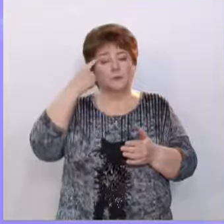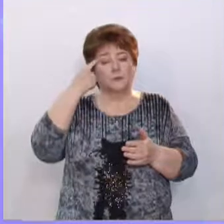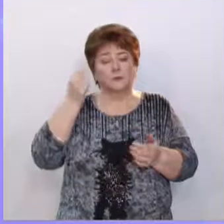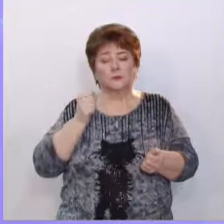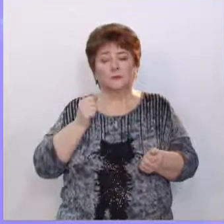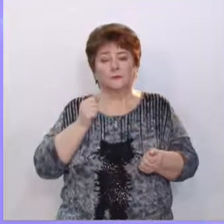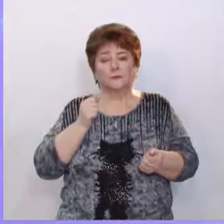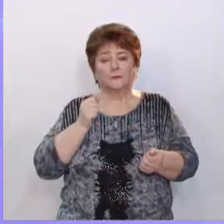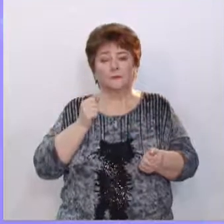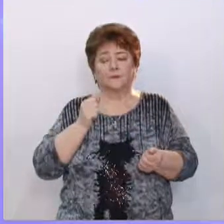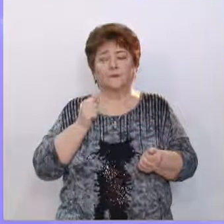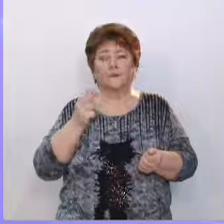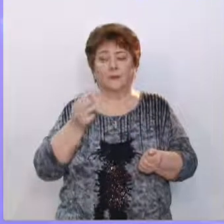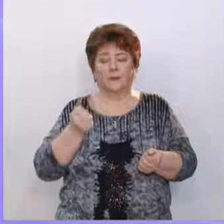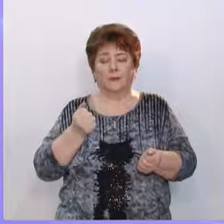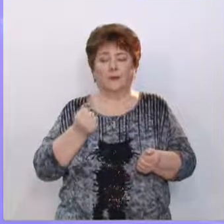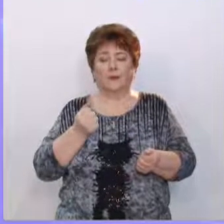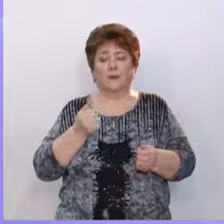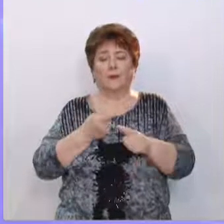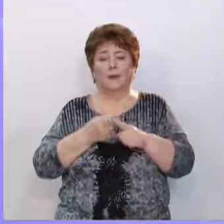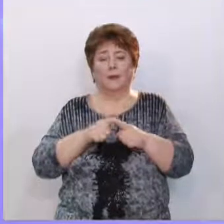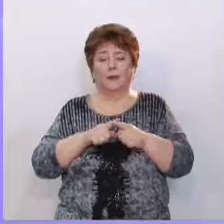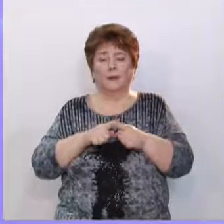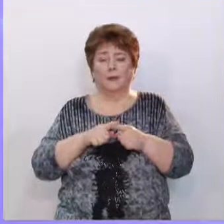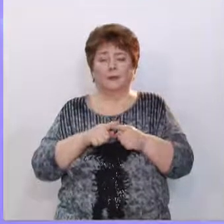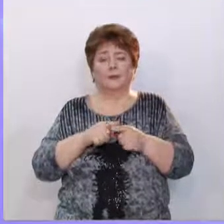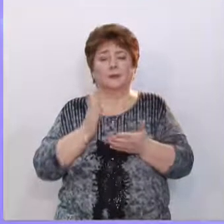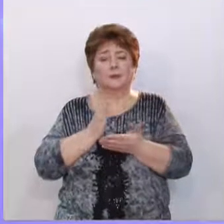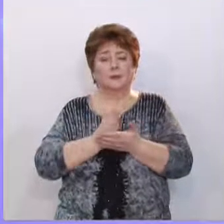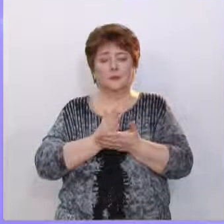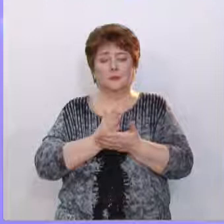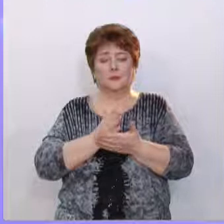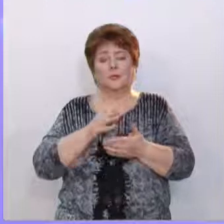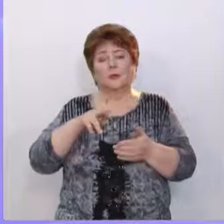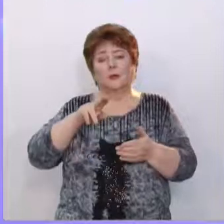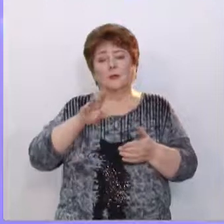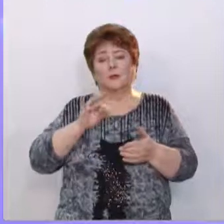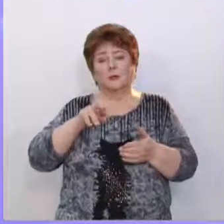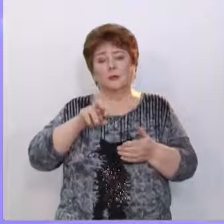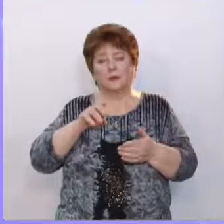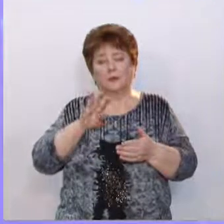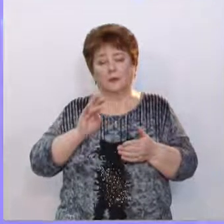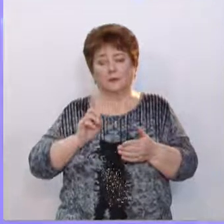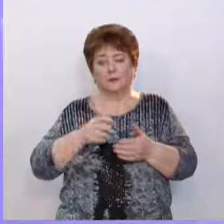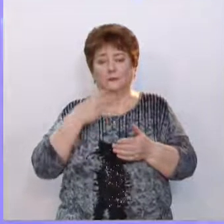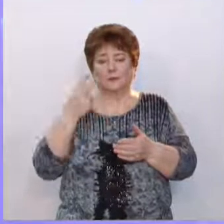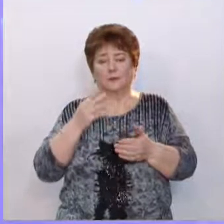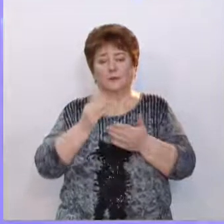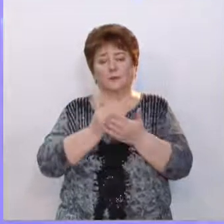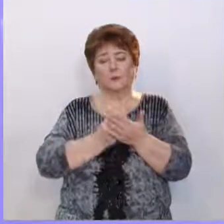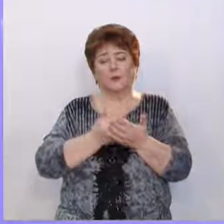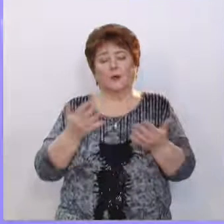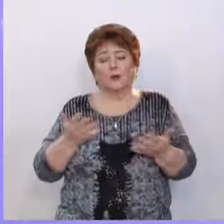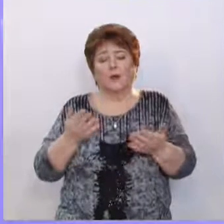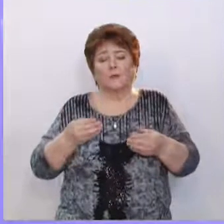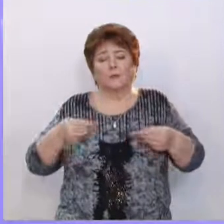думаете? Конечно, это наличие прилагательных во втором тексте. А